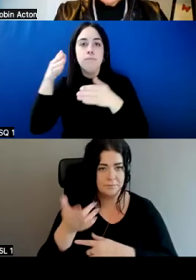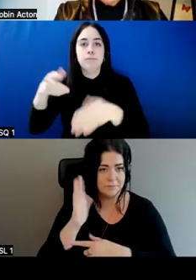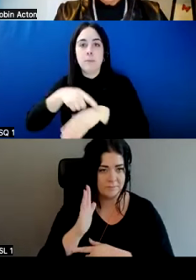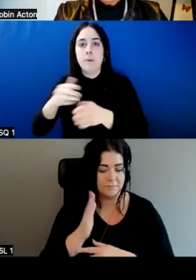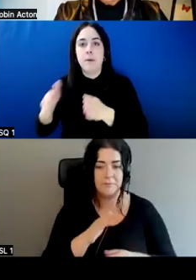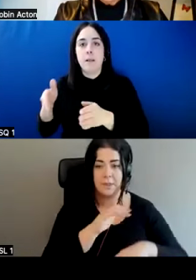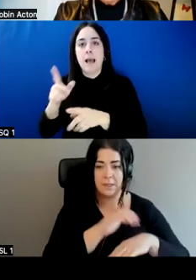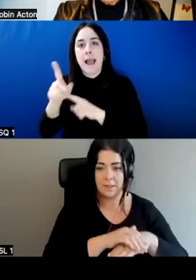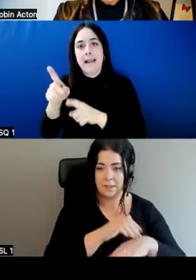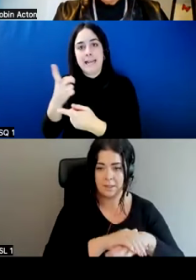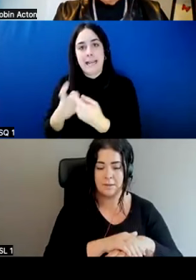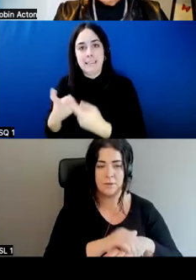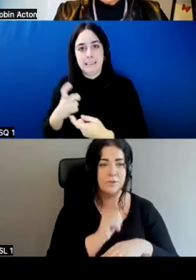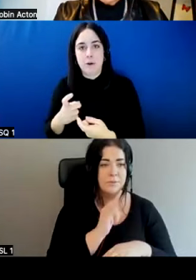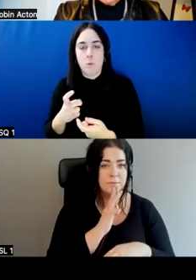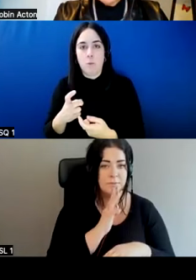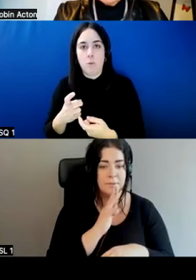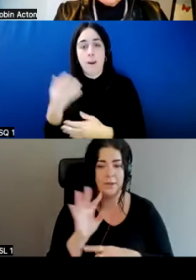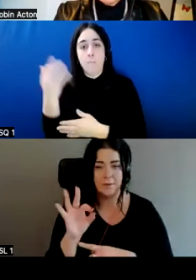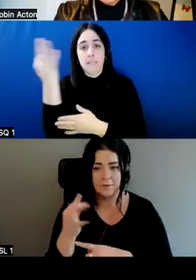sera présenté en anglais.